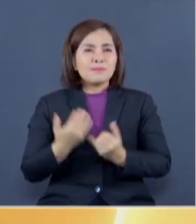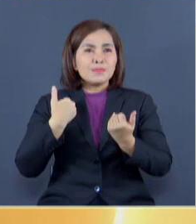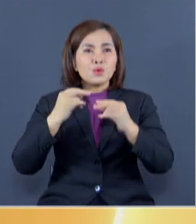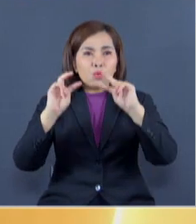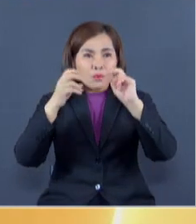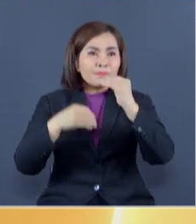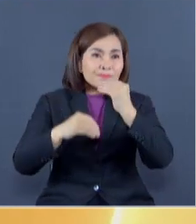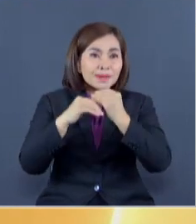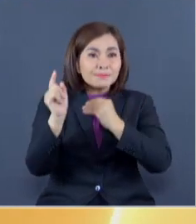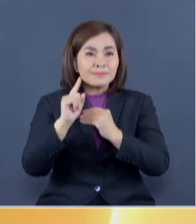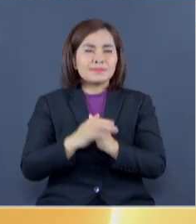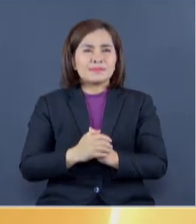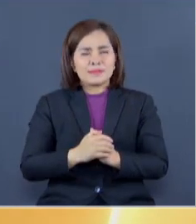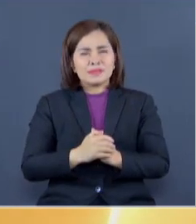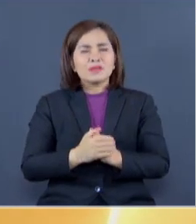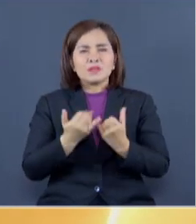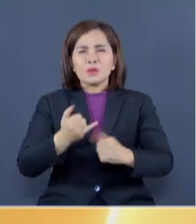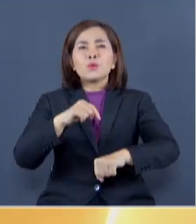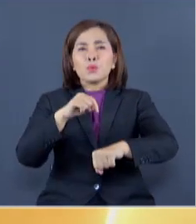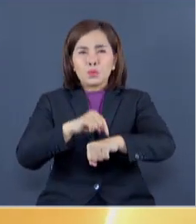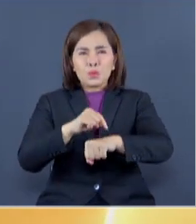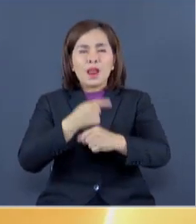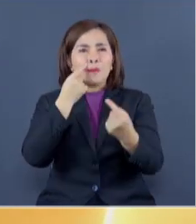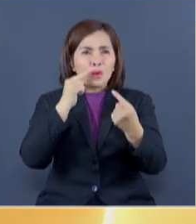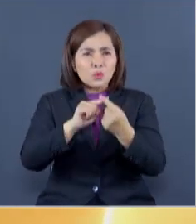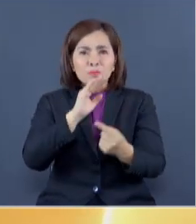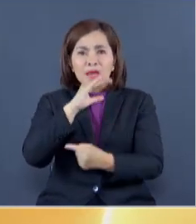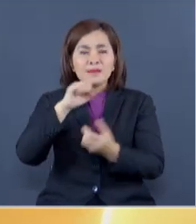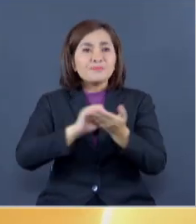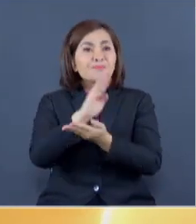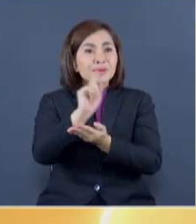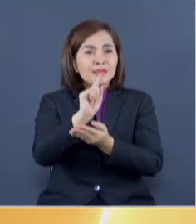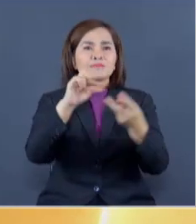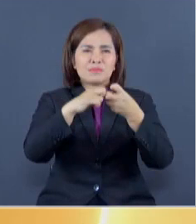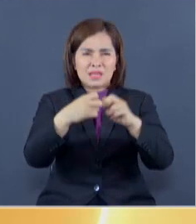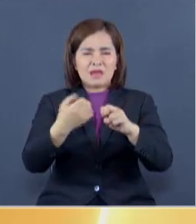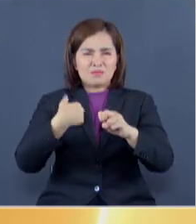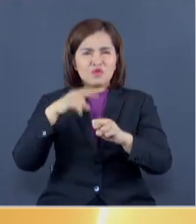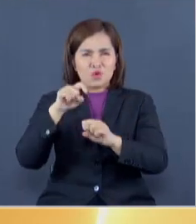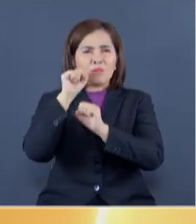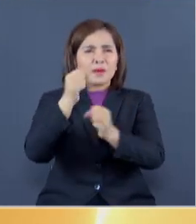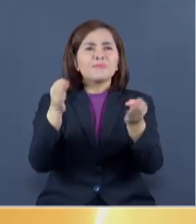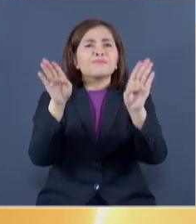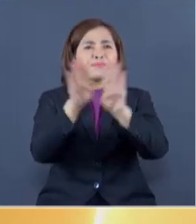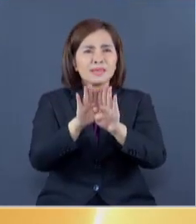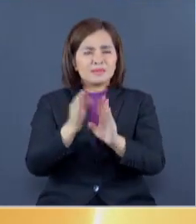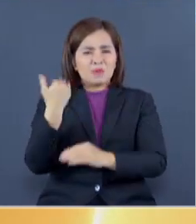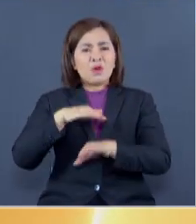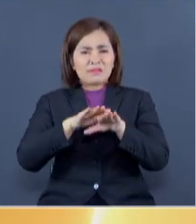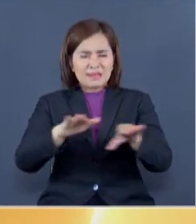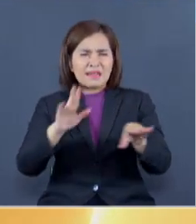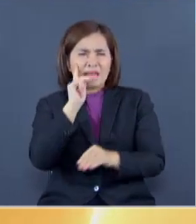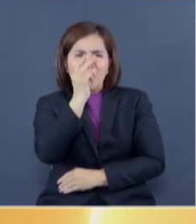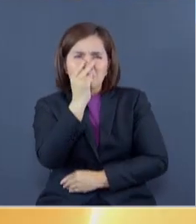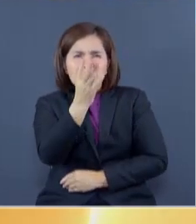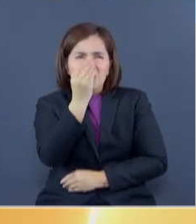าบอกว่าถึงเวลาแล้วไหมที่สถาบันไหนถ้ามีปัญหาปิดขอโทษนะฮะฟังข่าวเนี้ยตั้งแต่ผมยังเด็กจนตอนนี้นะ